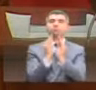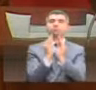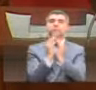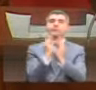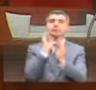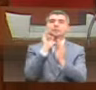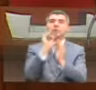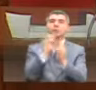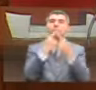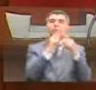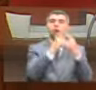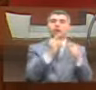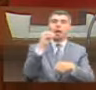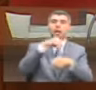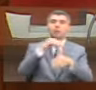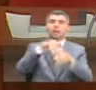أعضاء فريقه.